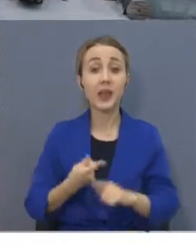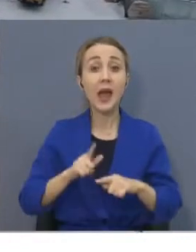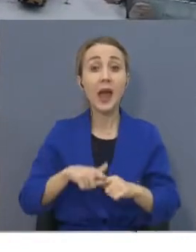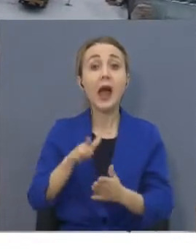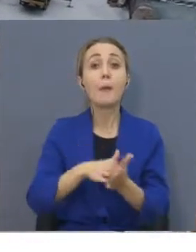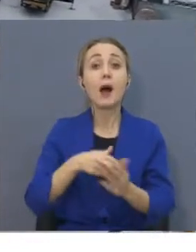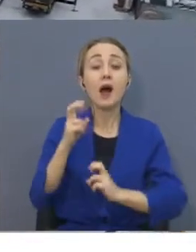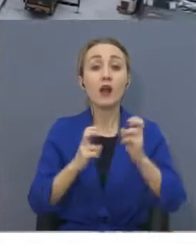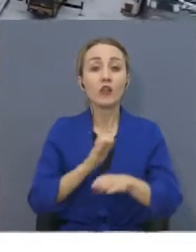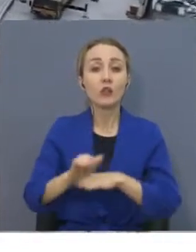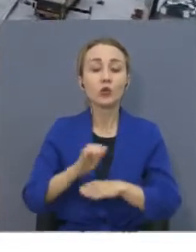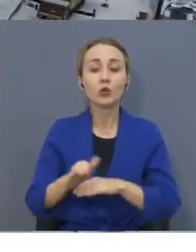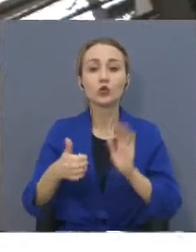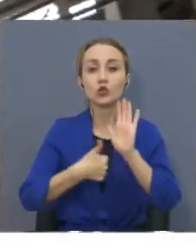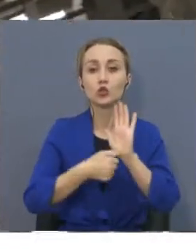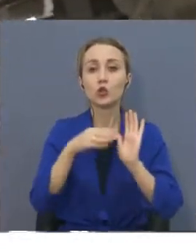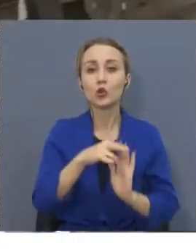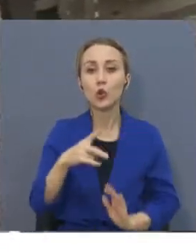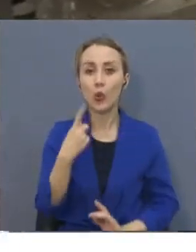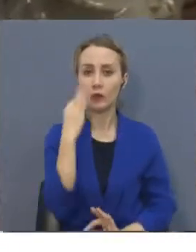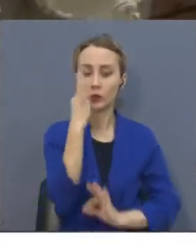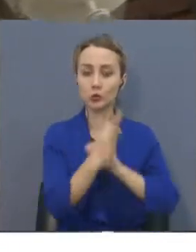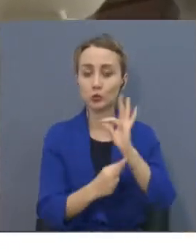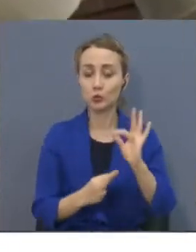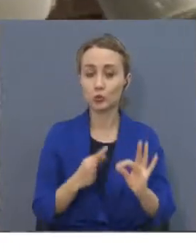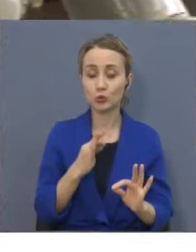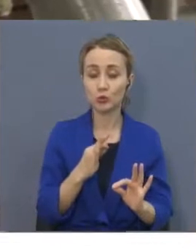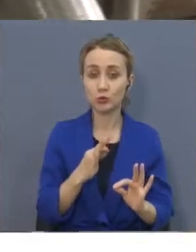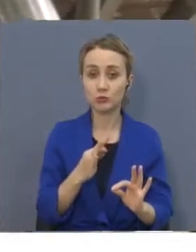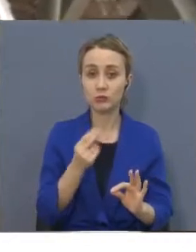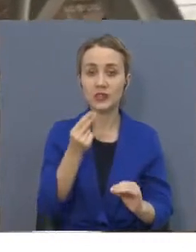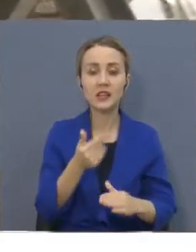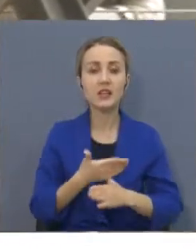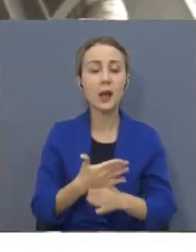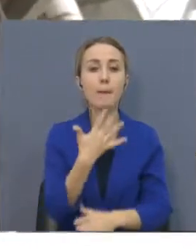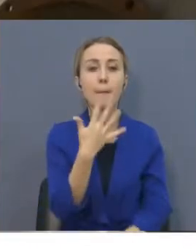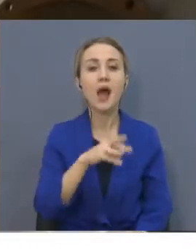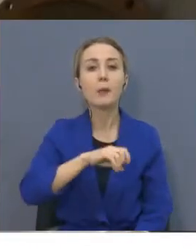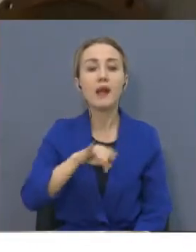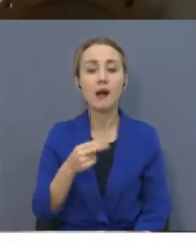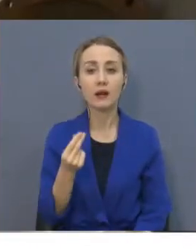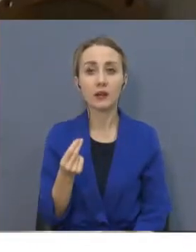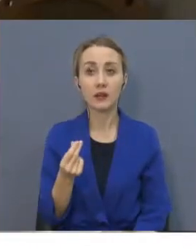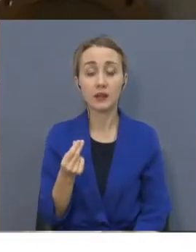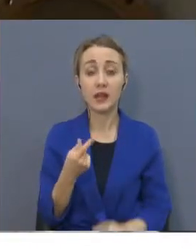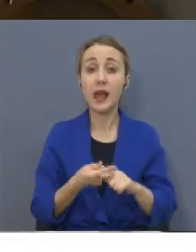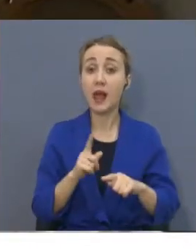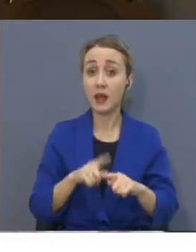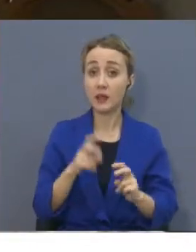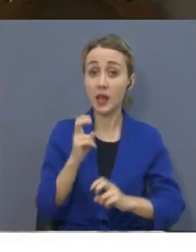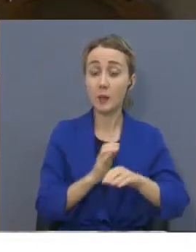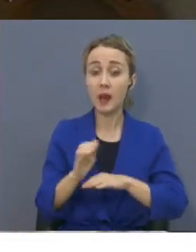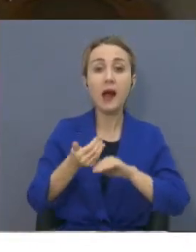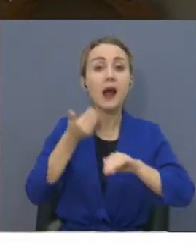способен выпускать до 600 тонн продукции в сутки. В проект инвестировано около 5 миллиардов тенге. Отечественный производитель